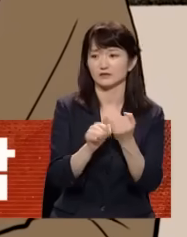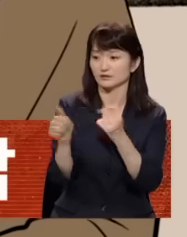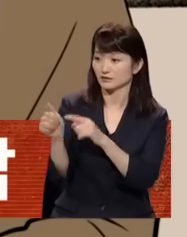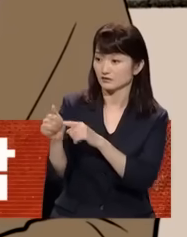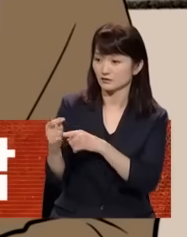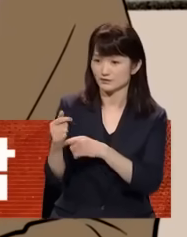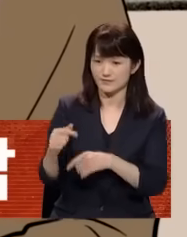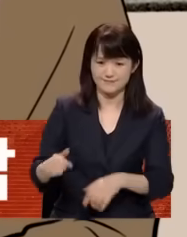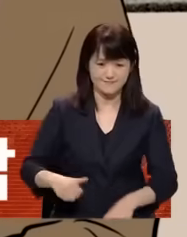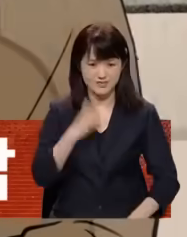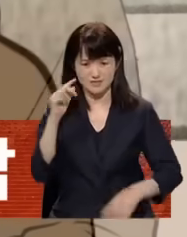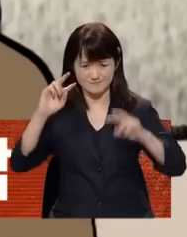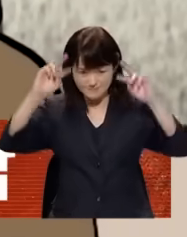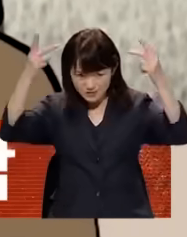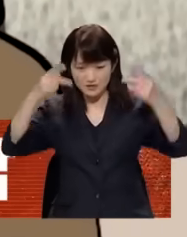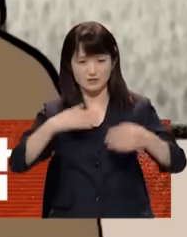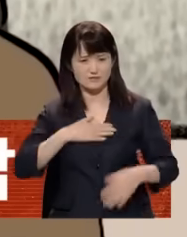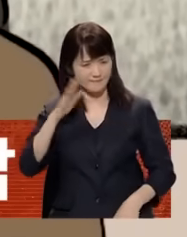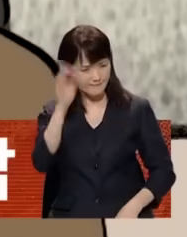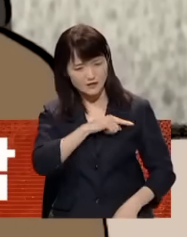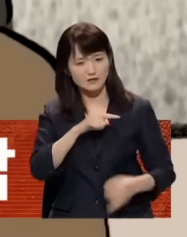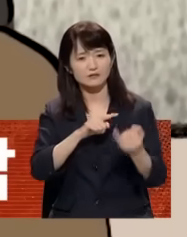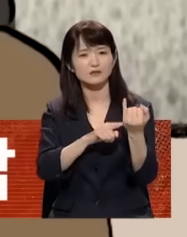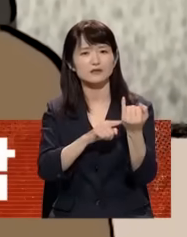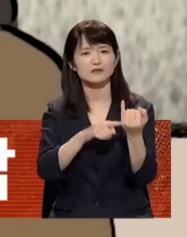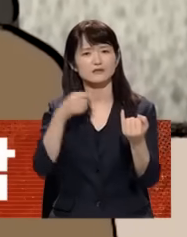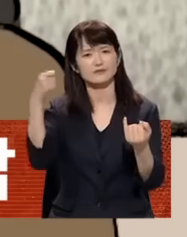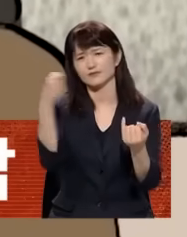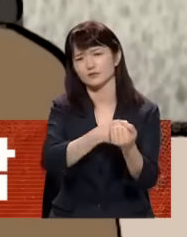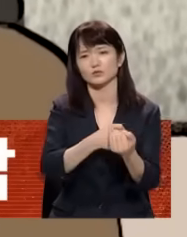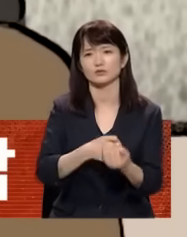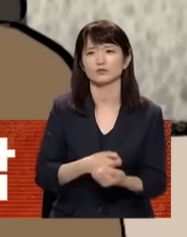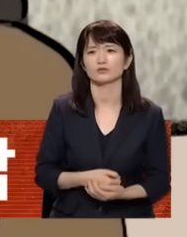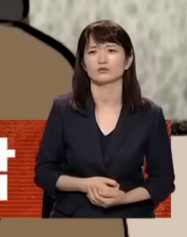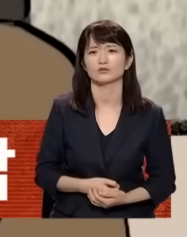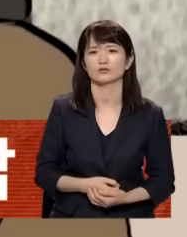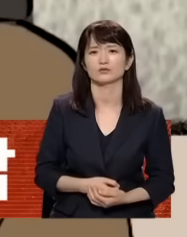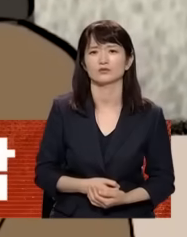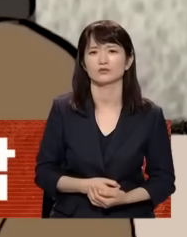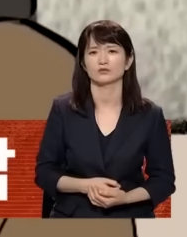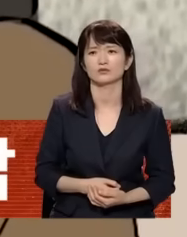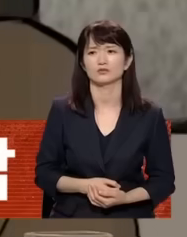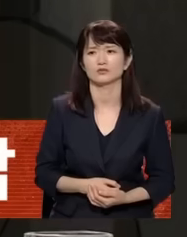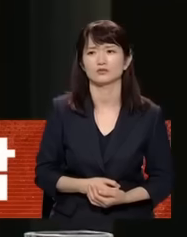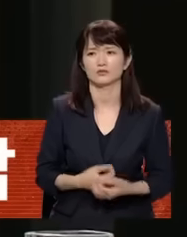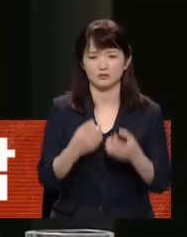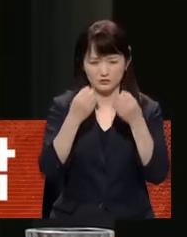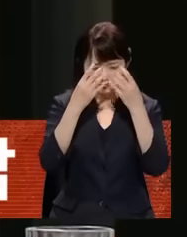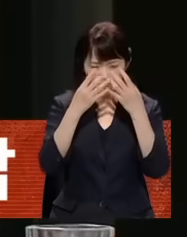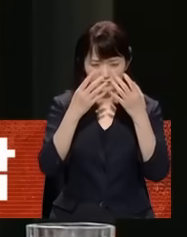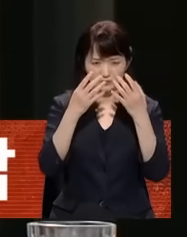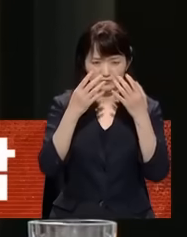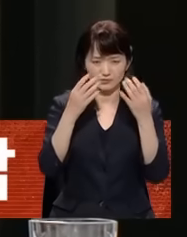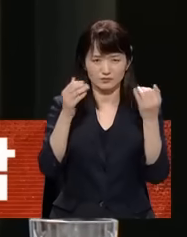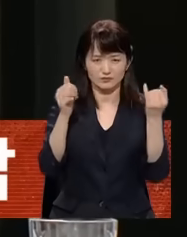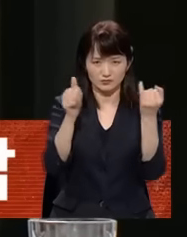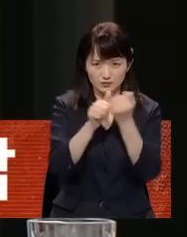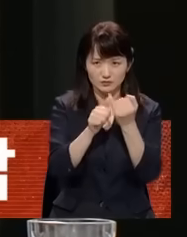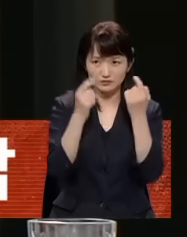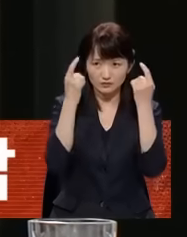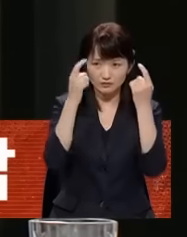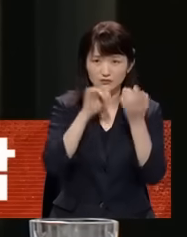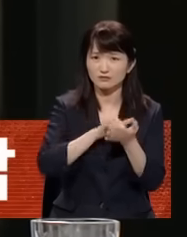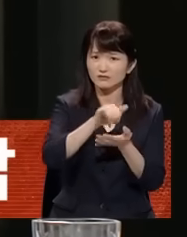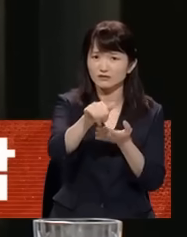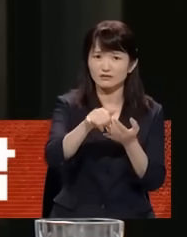조금만 화가 나거나 또 기분이 상하면 박씨를 폭행해 왔습니다 아니 세상에 신혼여행 가서 패는